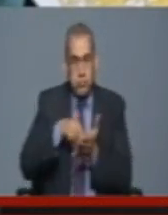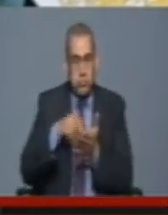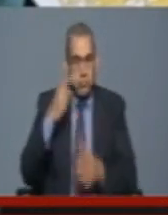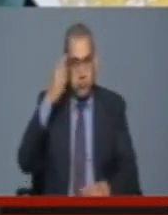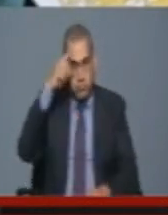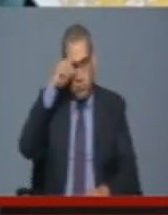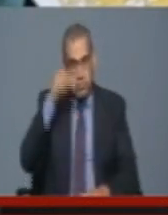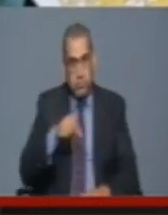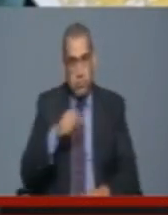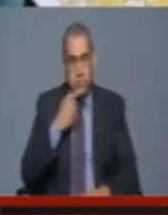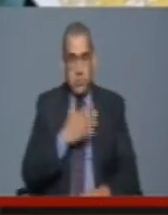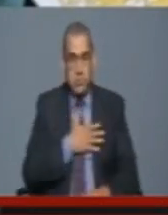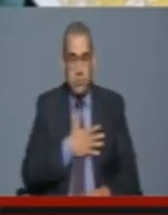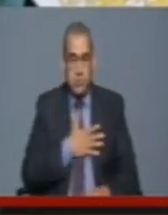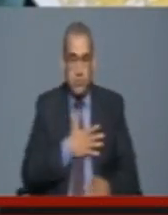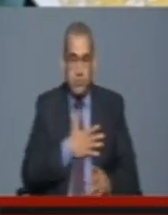متعاطف